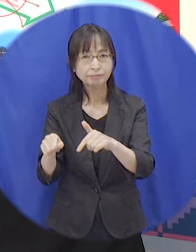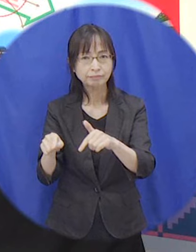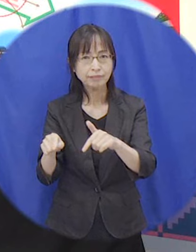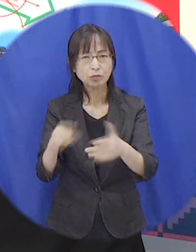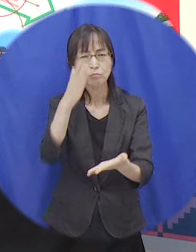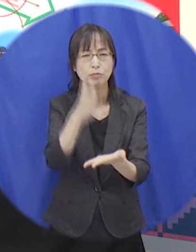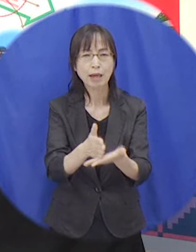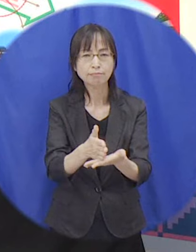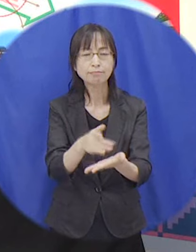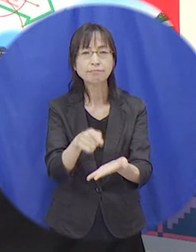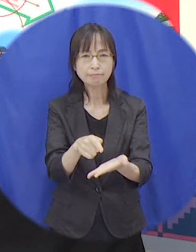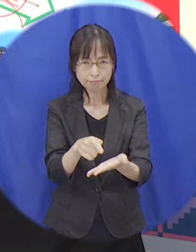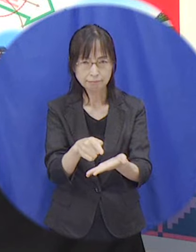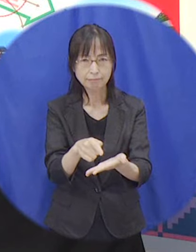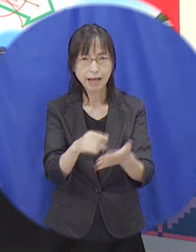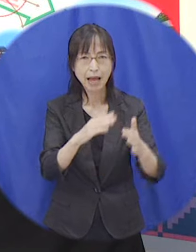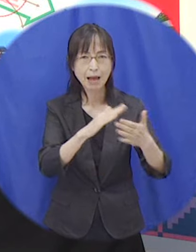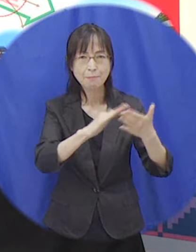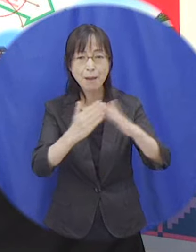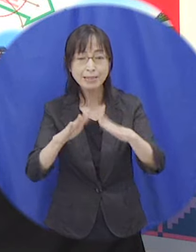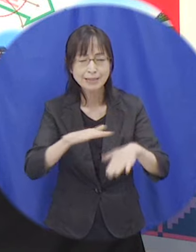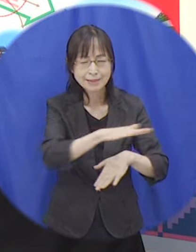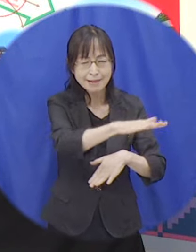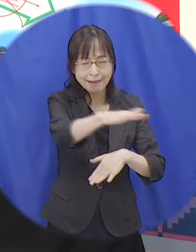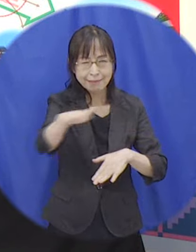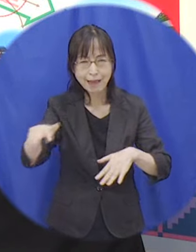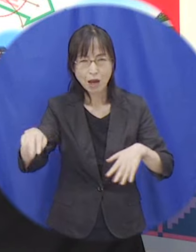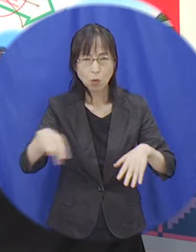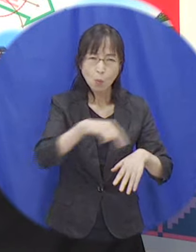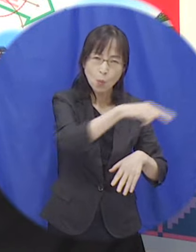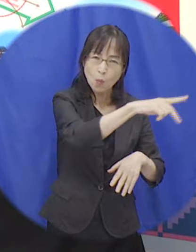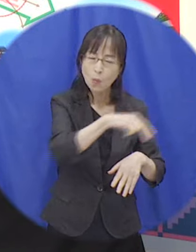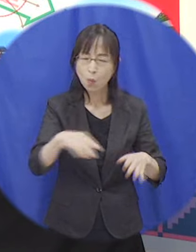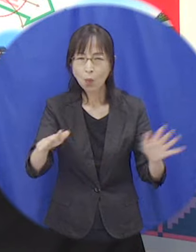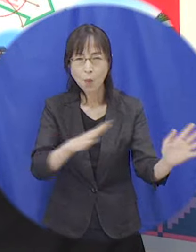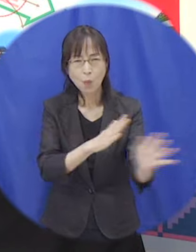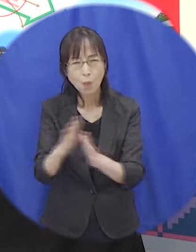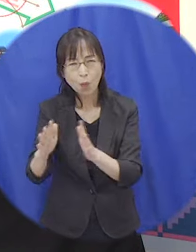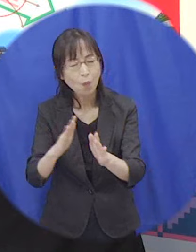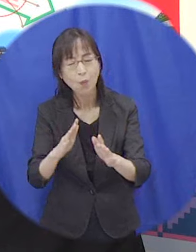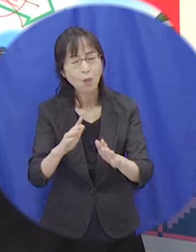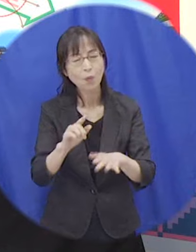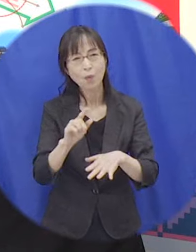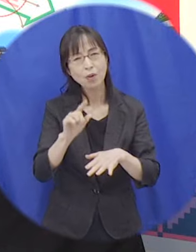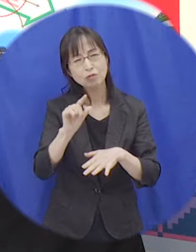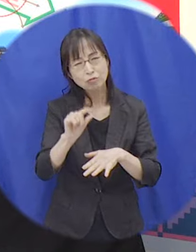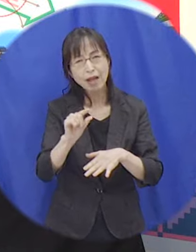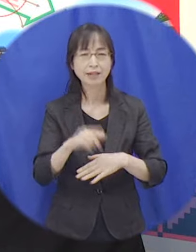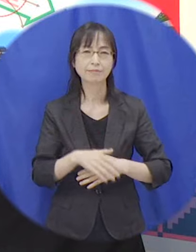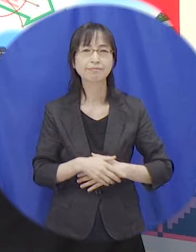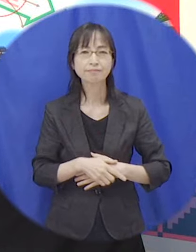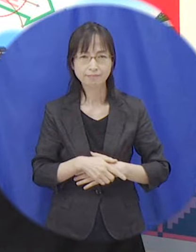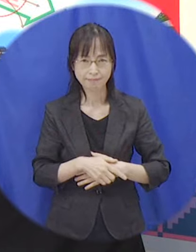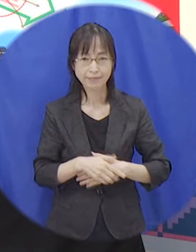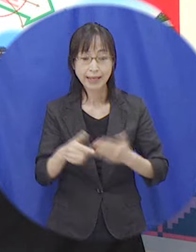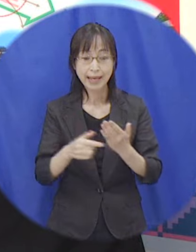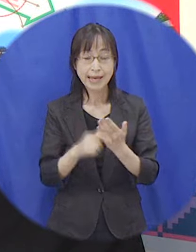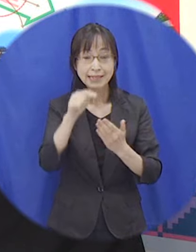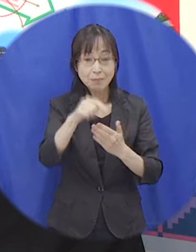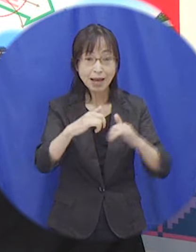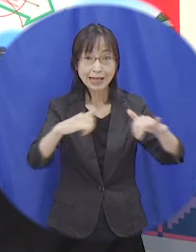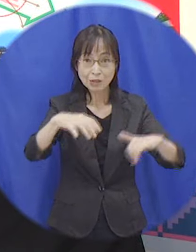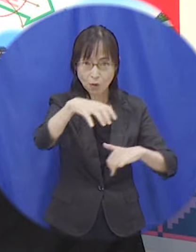分断されてしまっているので、町全体としての回遊性は乏しい状況です。 はい、 そこで、駅前広